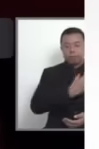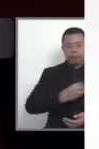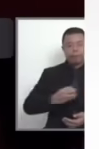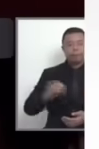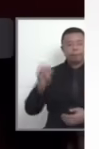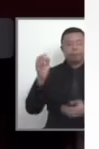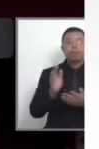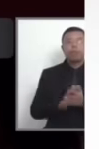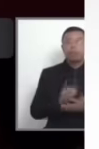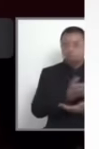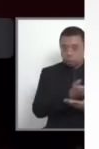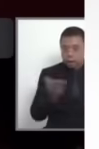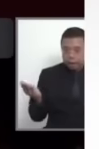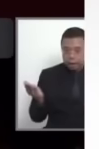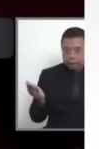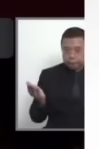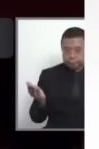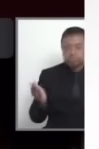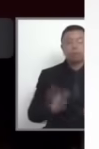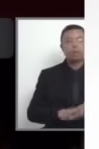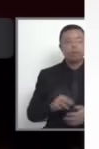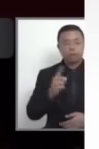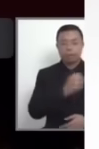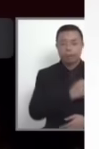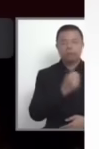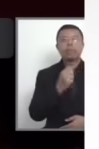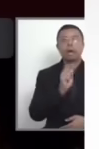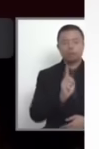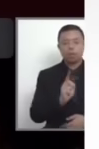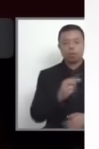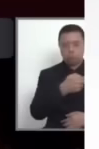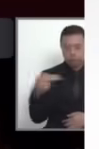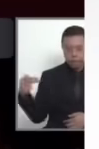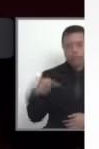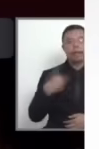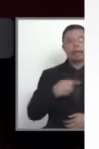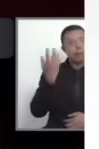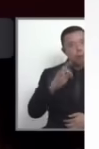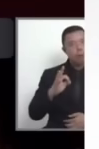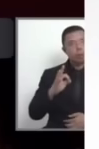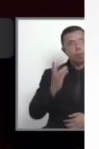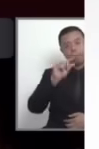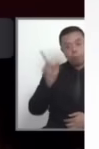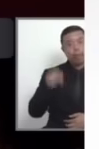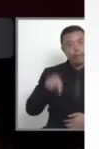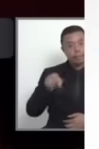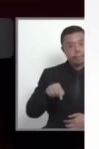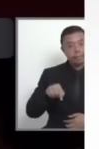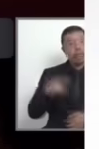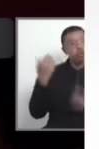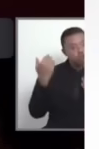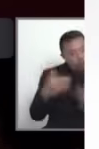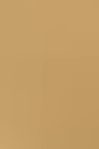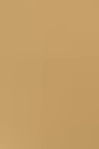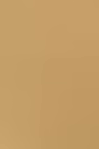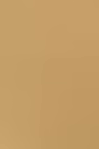Koalisi Indonesia Maju minta maaf kepada Paslon 1, Pak Anies dan juga Pak Mohaimin, dan Paslon 3,